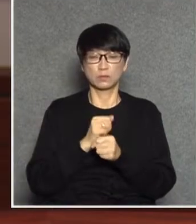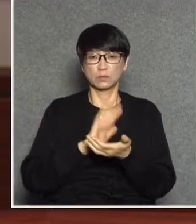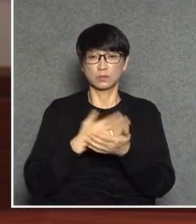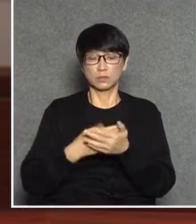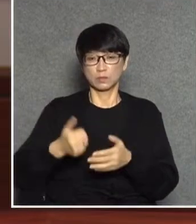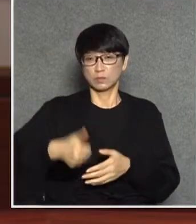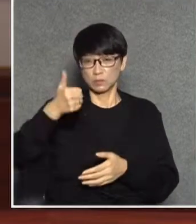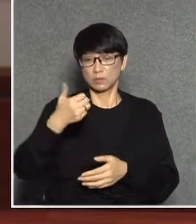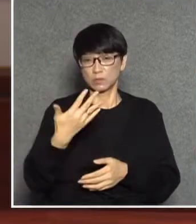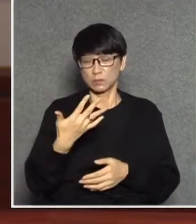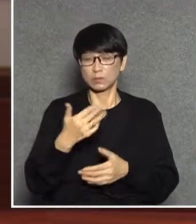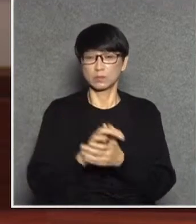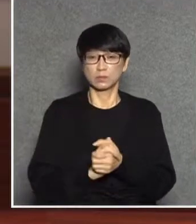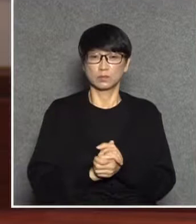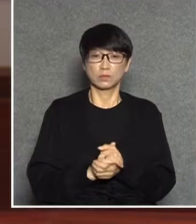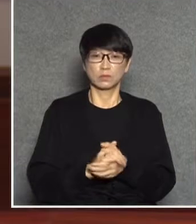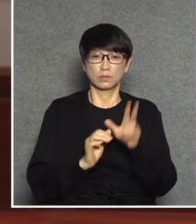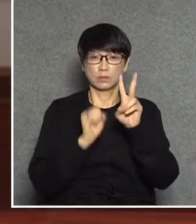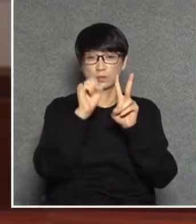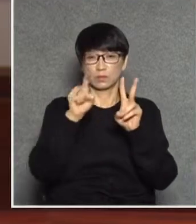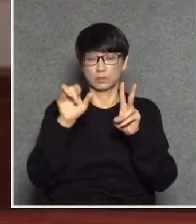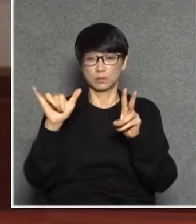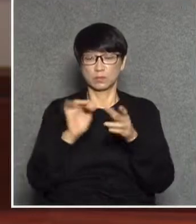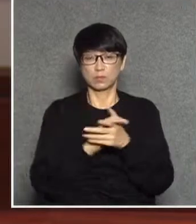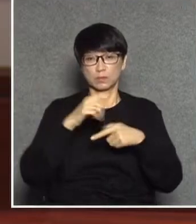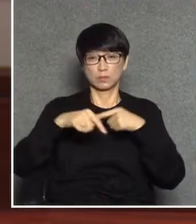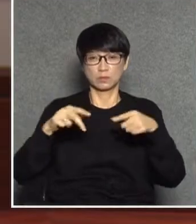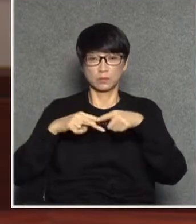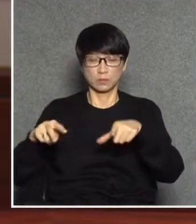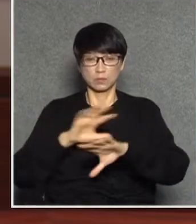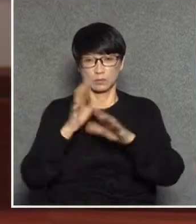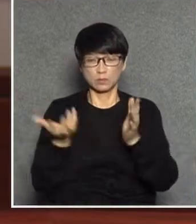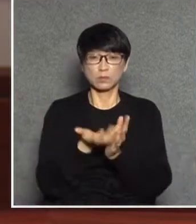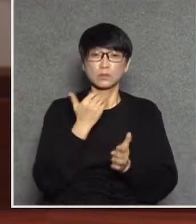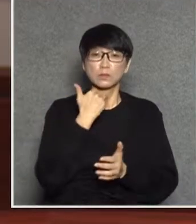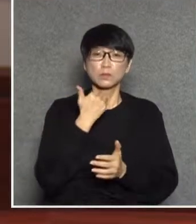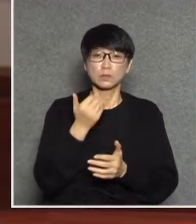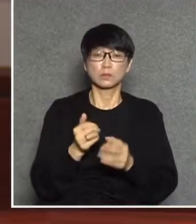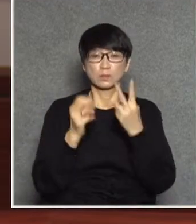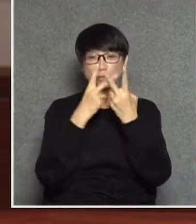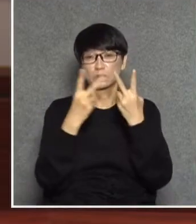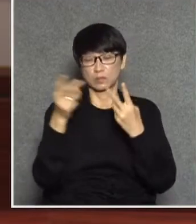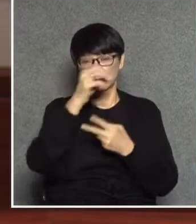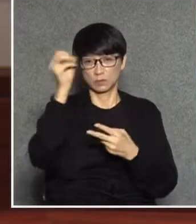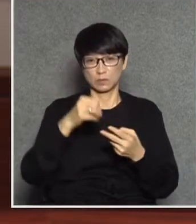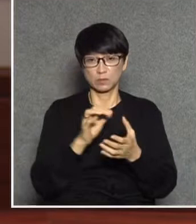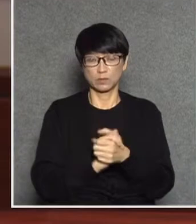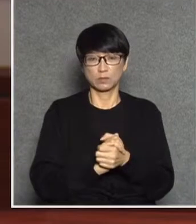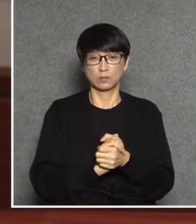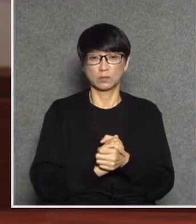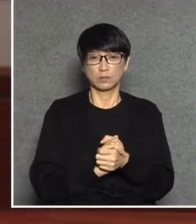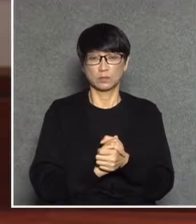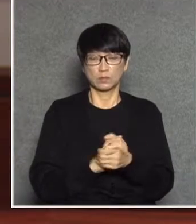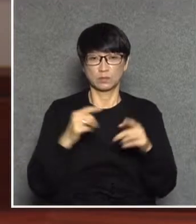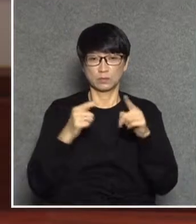咧？講俾你聽，喺舊年成功轉介個案只係佔全部投訴嘅22%嘅啫。講到底。民政